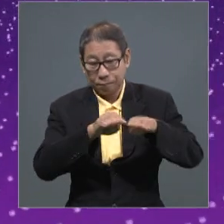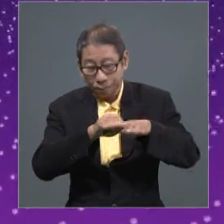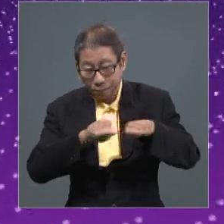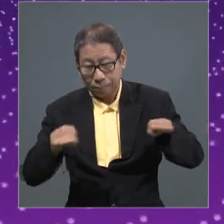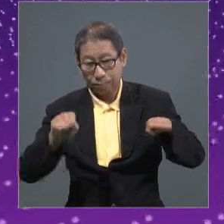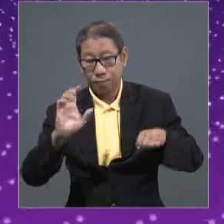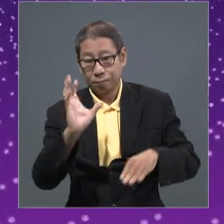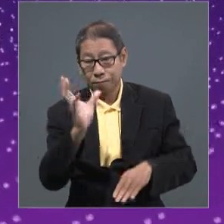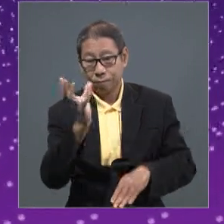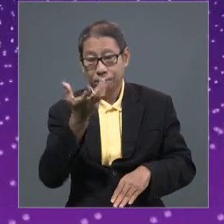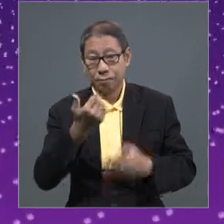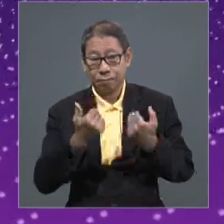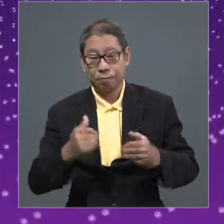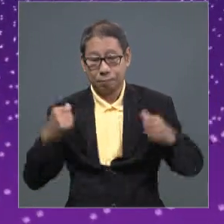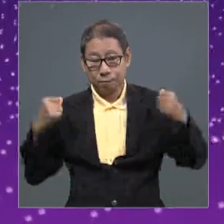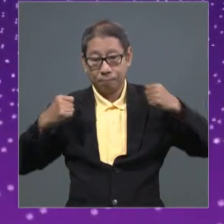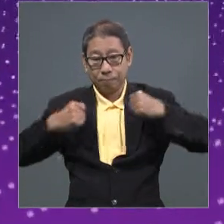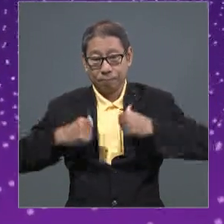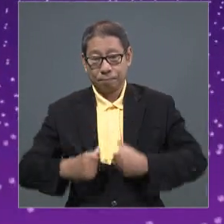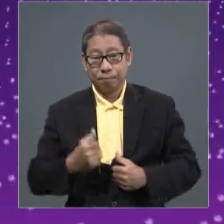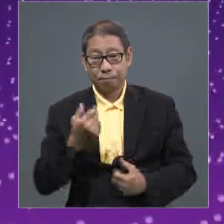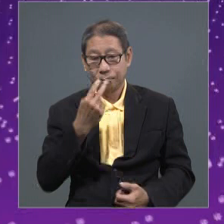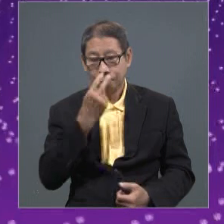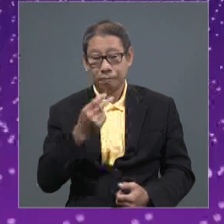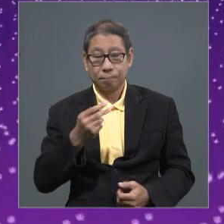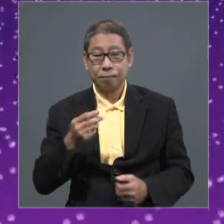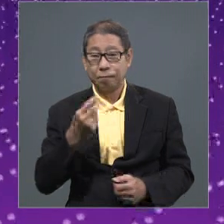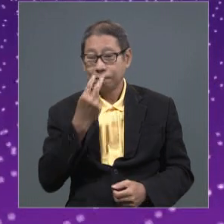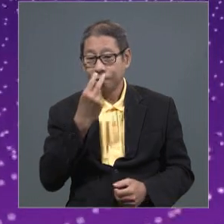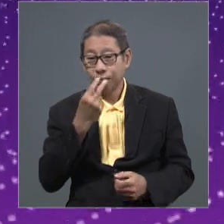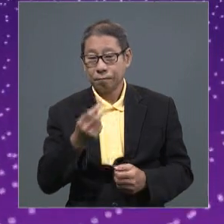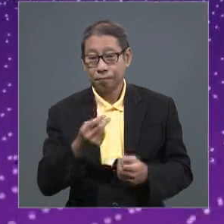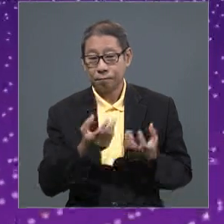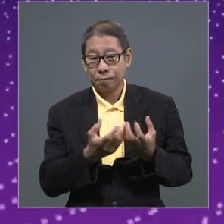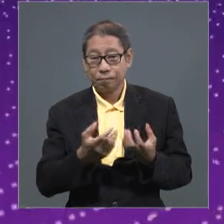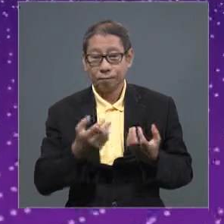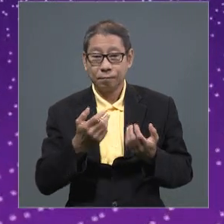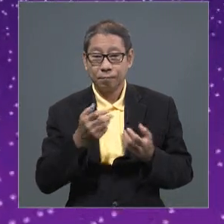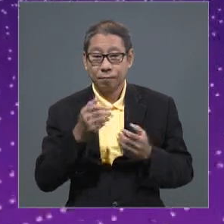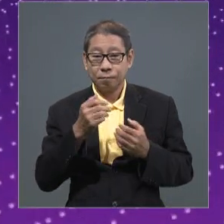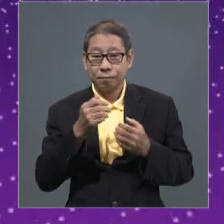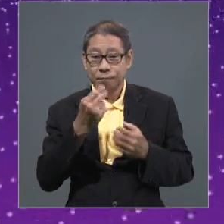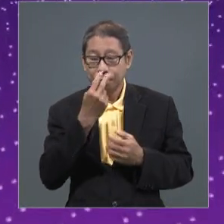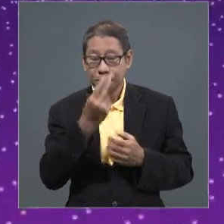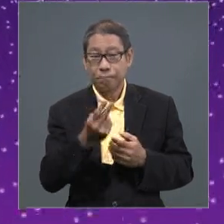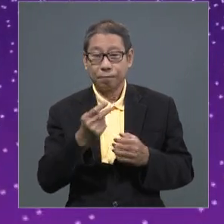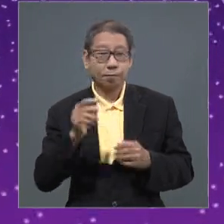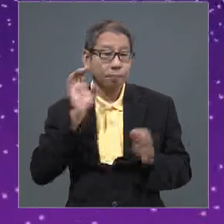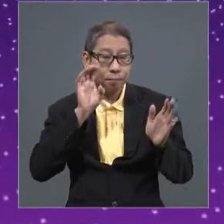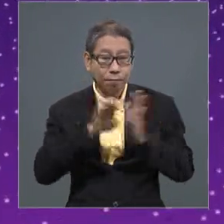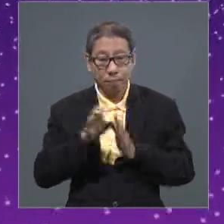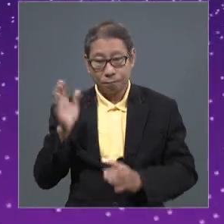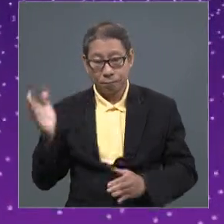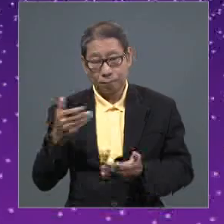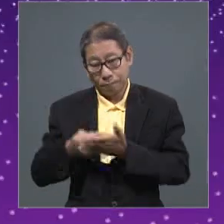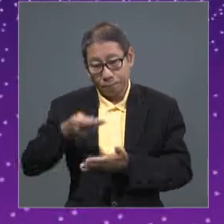วันนี้ค่ะเลยนำเสื้อเกราะที่เป็นข่าวนี่แหละนะคะมาให้สื่อมวลชนได้ดูเลยนะคือเขาบอกว่าเสื้อเกราะอย่างที่คุณผู้ชมเห็นนี่แหละค่ะเขามีการ